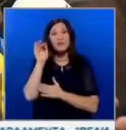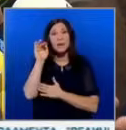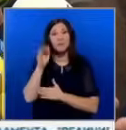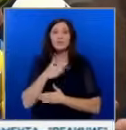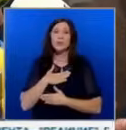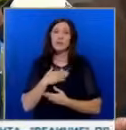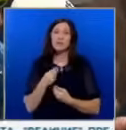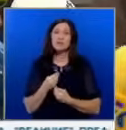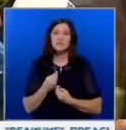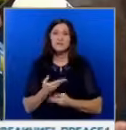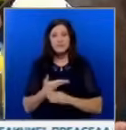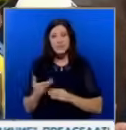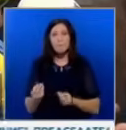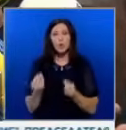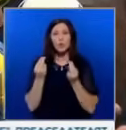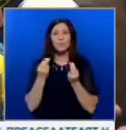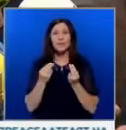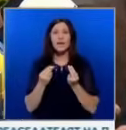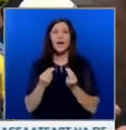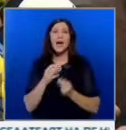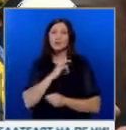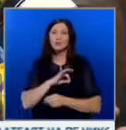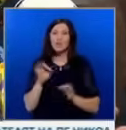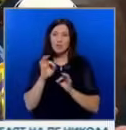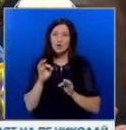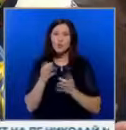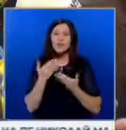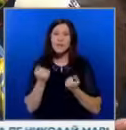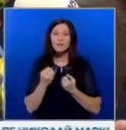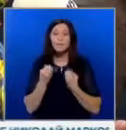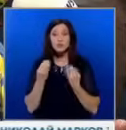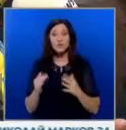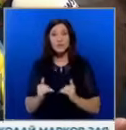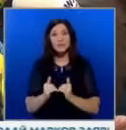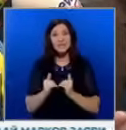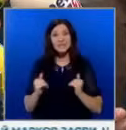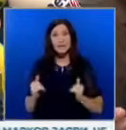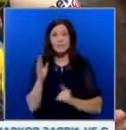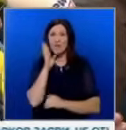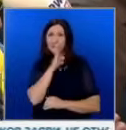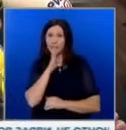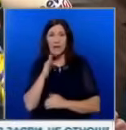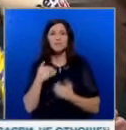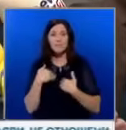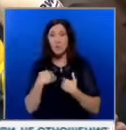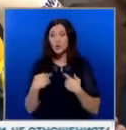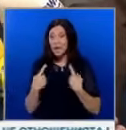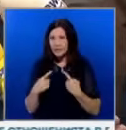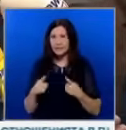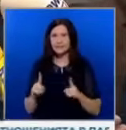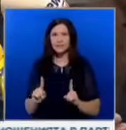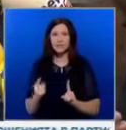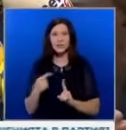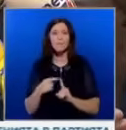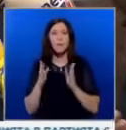все по-добри резултати. На никой няма да позволиме да цепи, да интриганства. Моите различия са